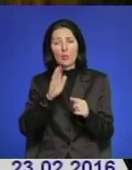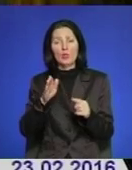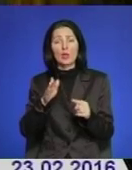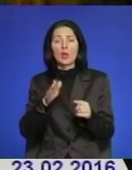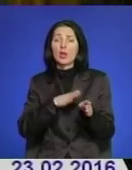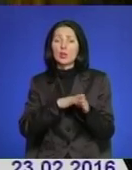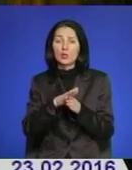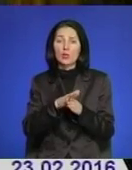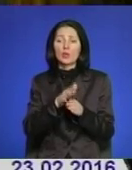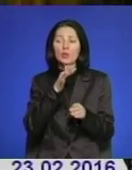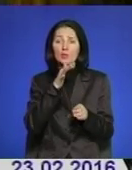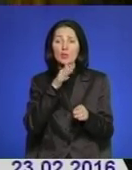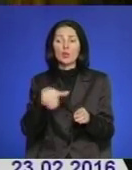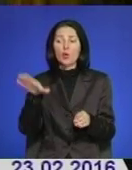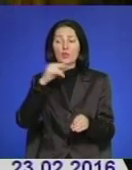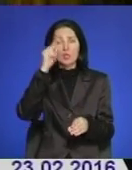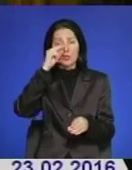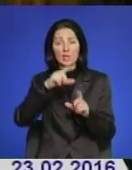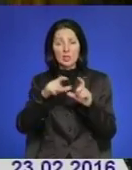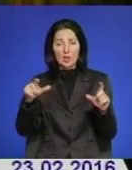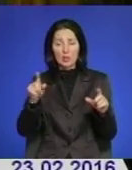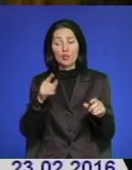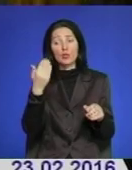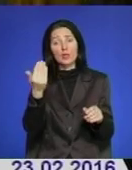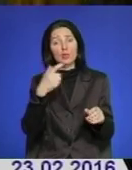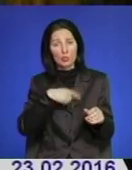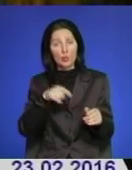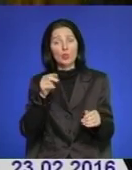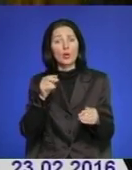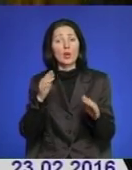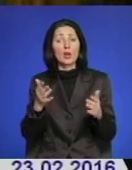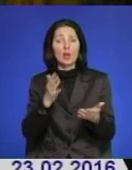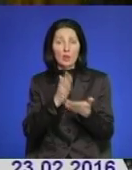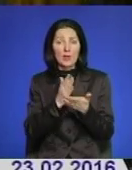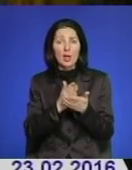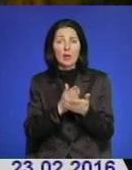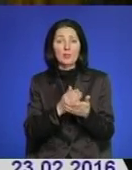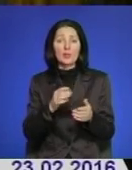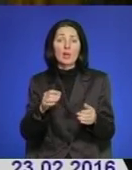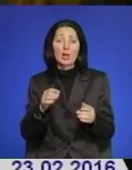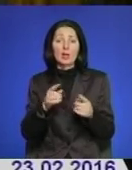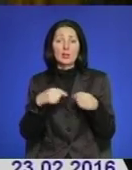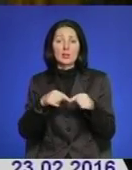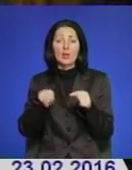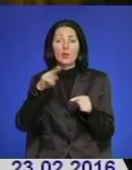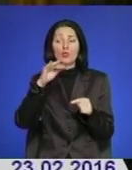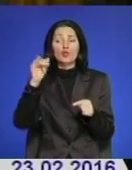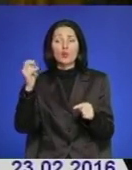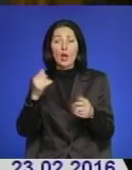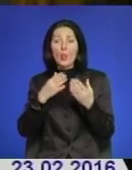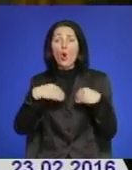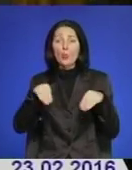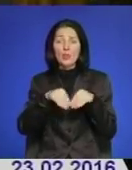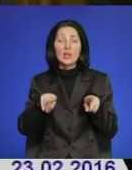в часі усіх навчальних закладів. Що в нас собою являється виховна система «Джура»? Вона являє об'єднання отаких